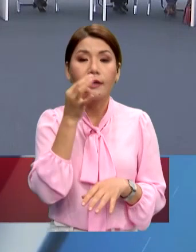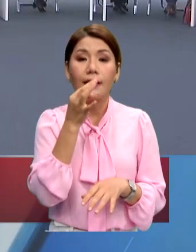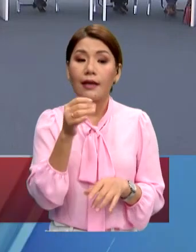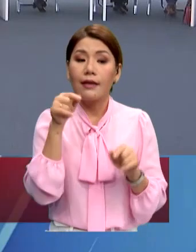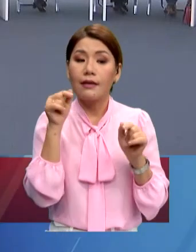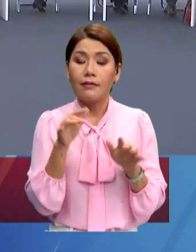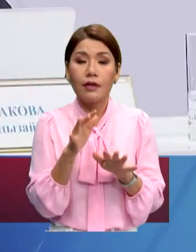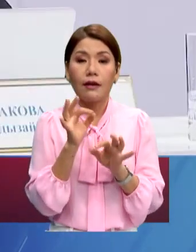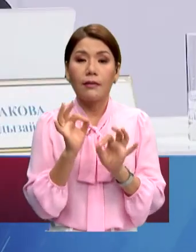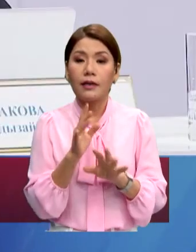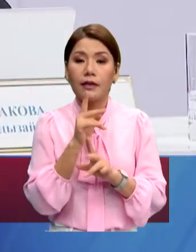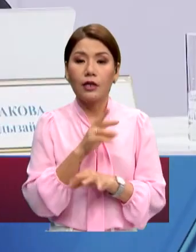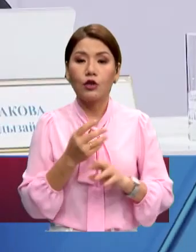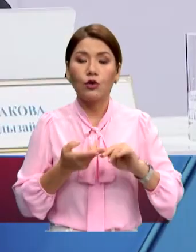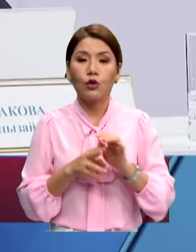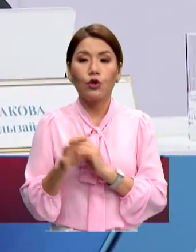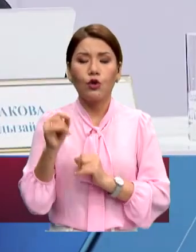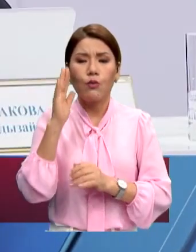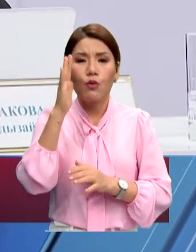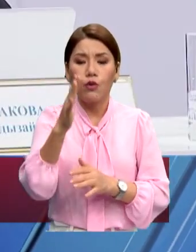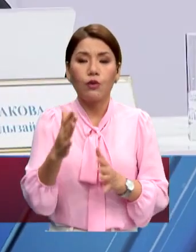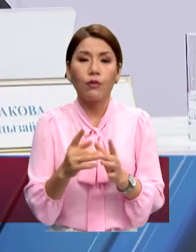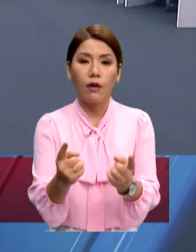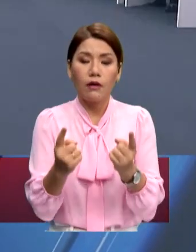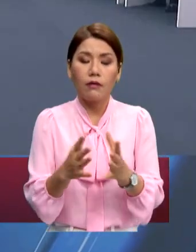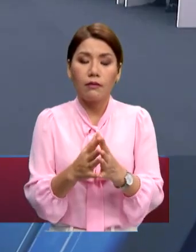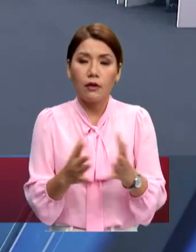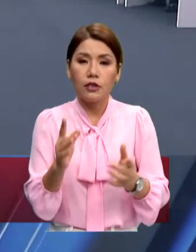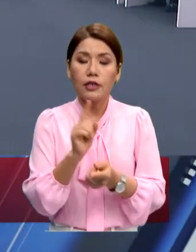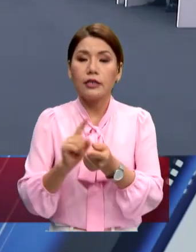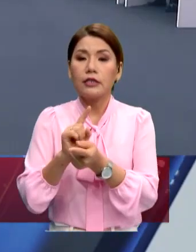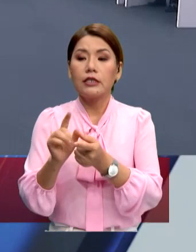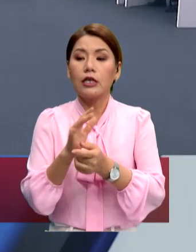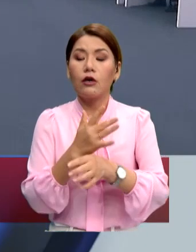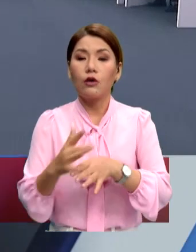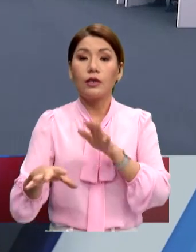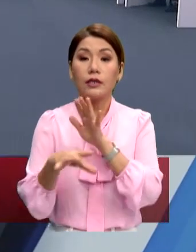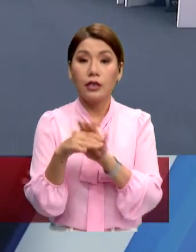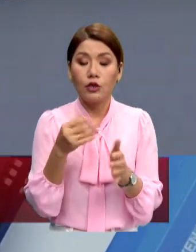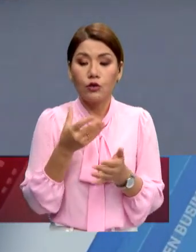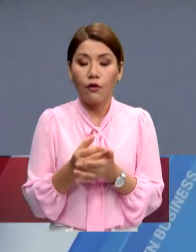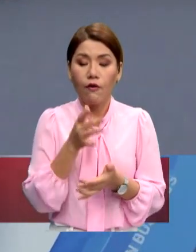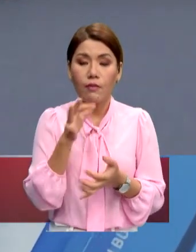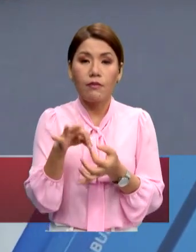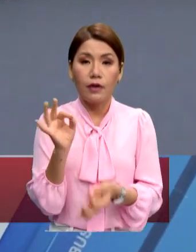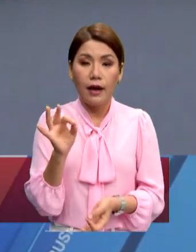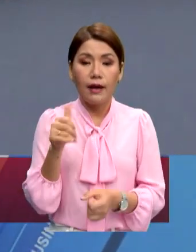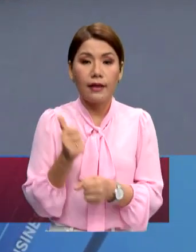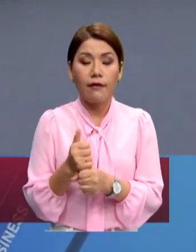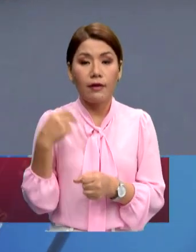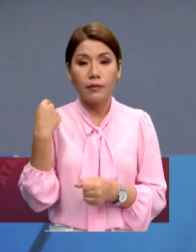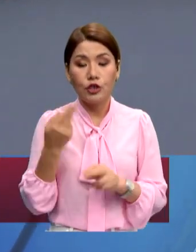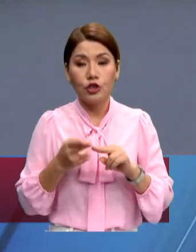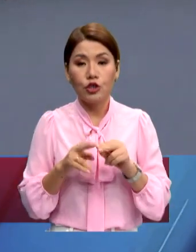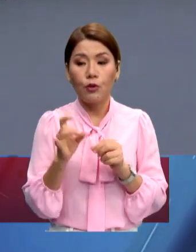непростое решение принято по причине того, что грядут большие изменения. Поэтому проведение внеочередных выборов своевременно, когда глава государства